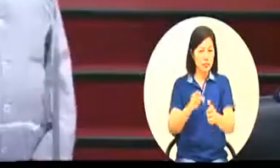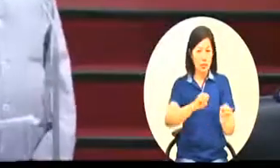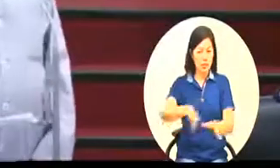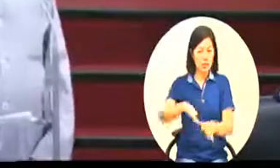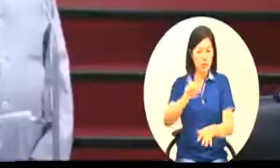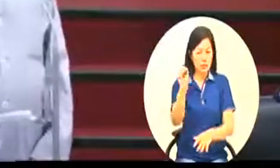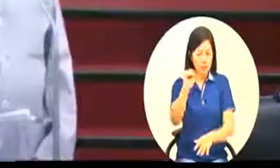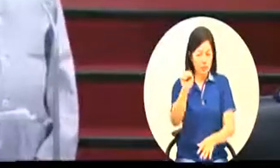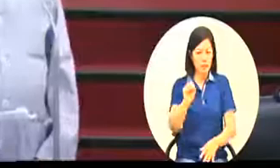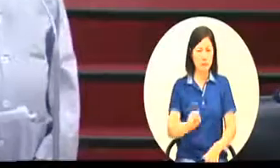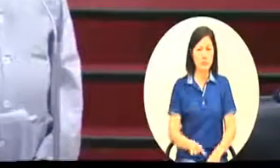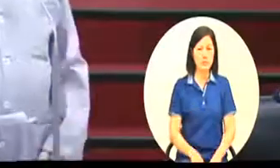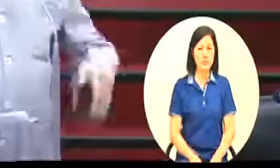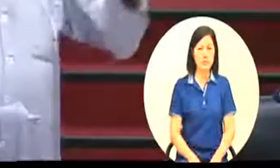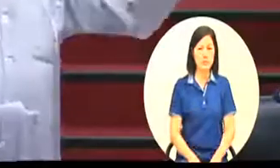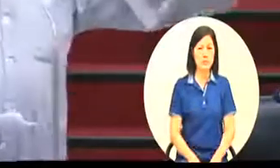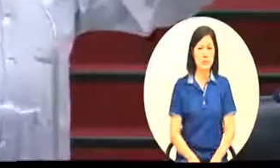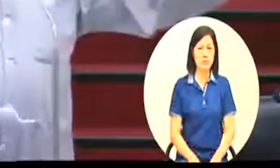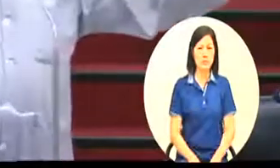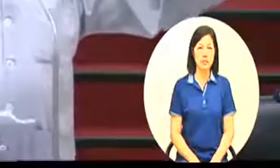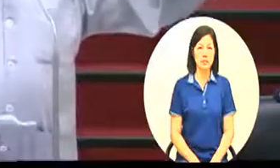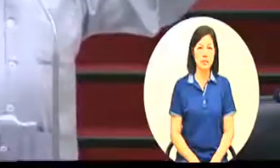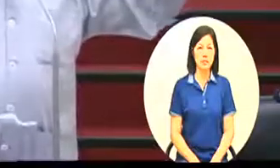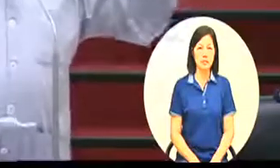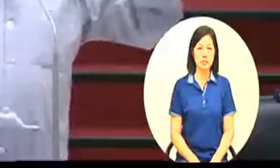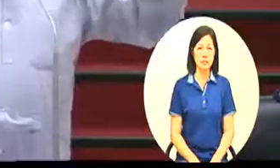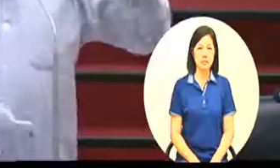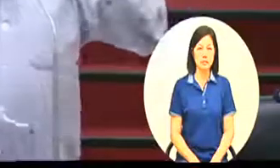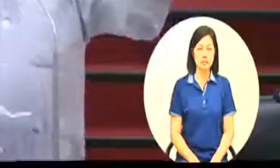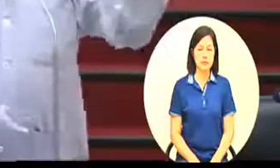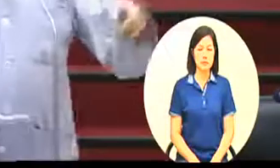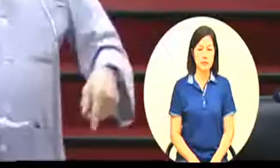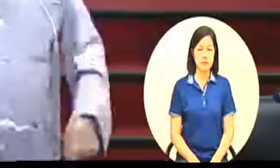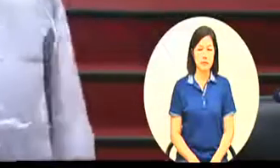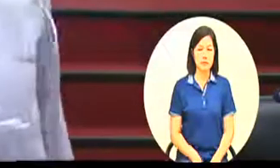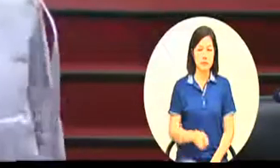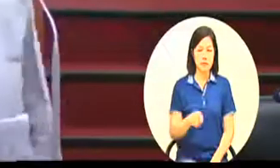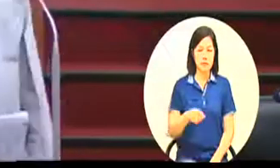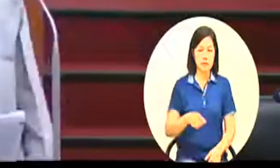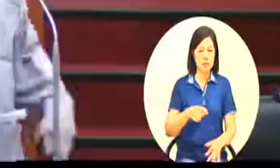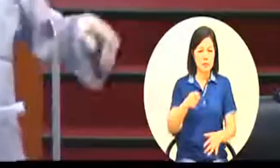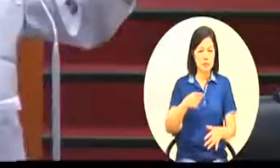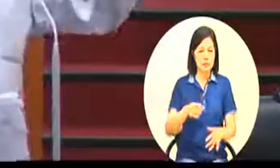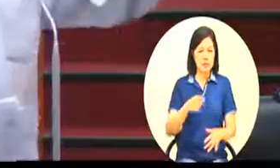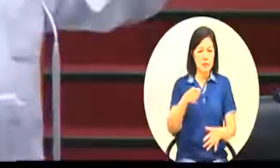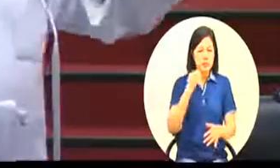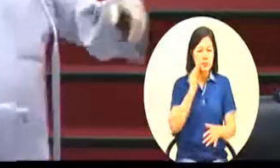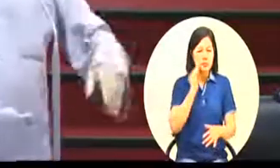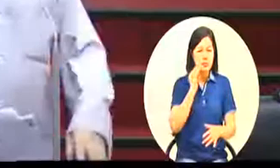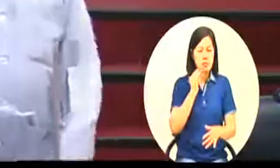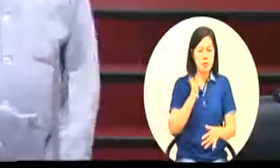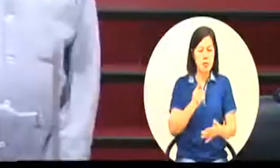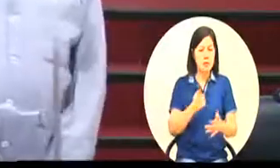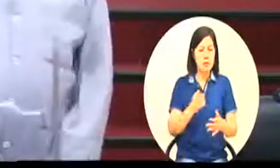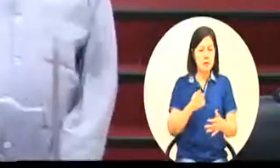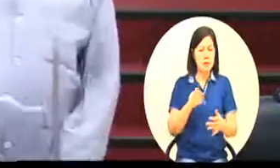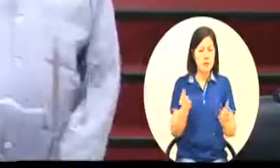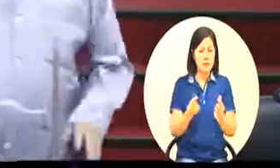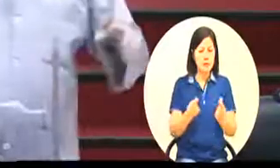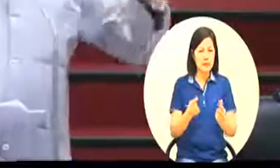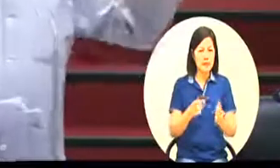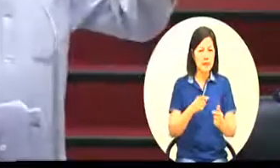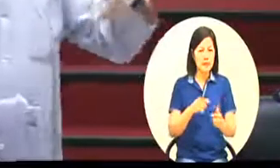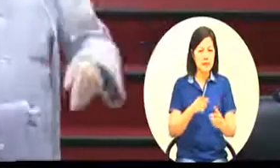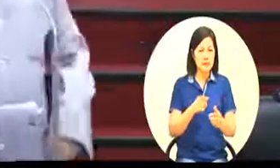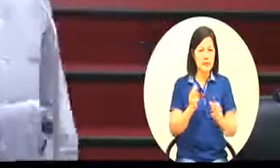开。有当时啊吼，功高震主啦，伊会甲你安尼指导党支